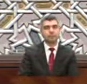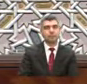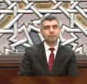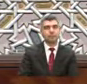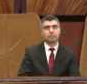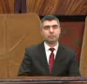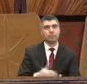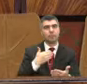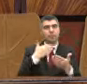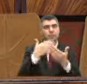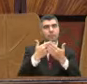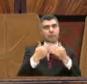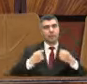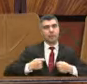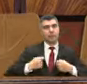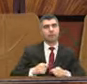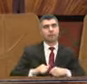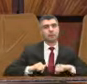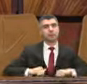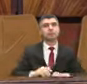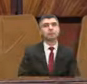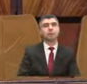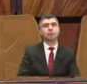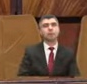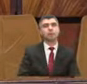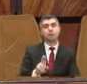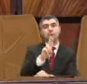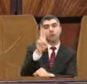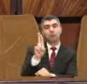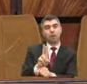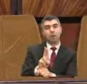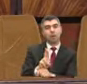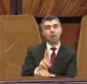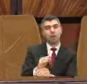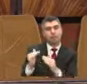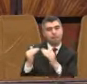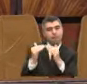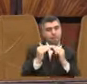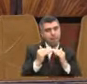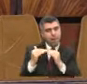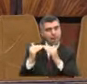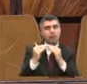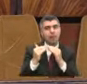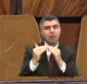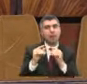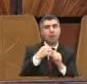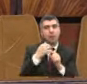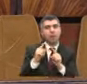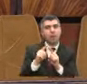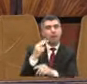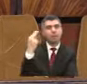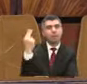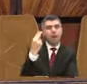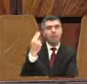شكرا السيد الرئيس. السيد الوزير، نسائلكم حول ملائمة الخريطة الجامعية مع الجهوية